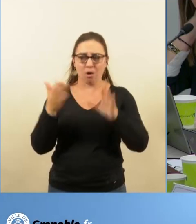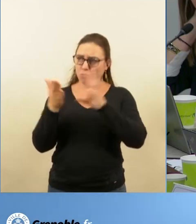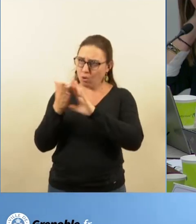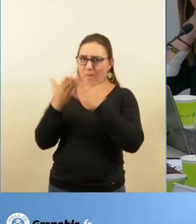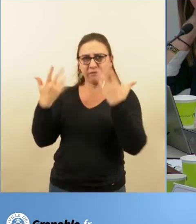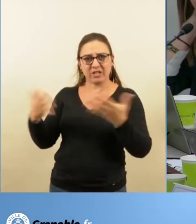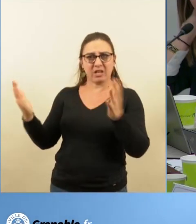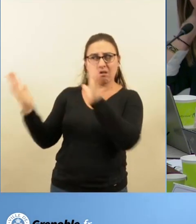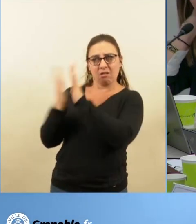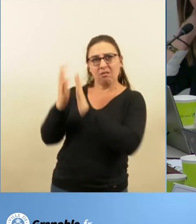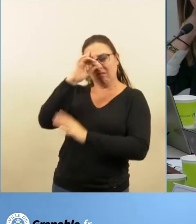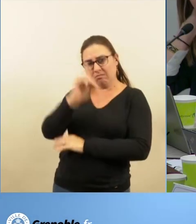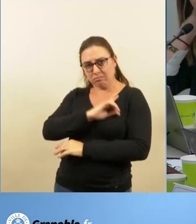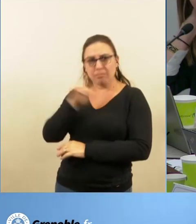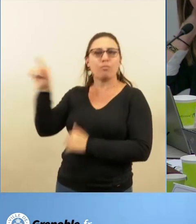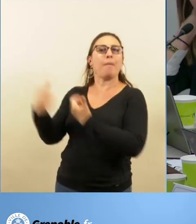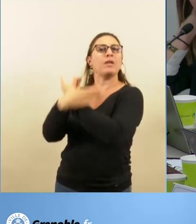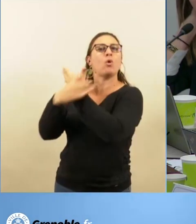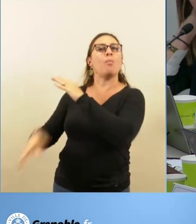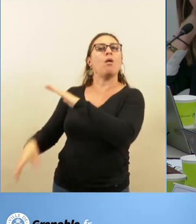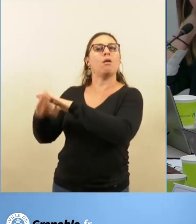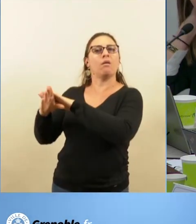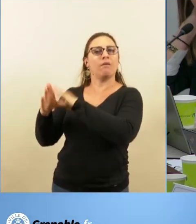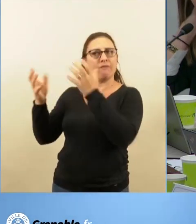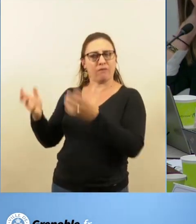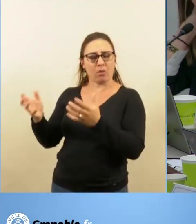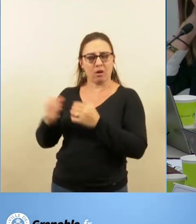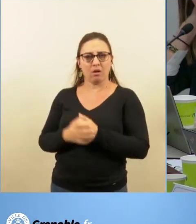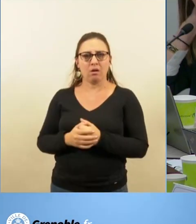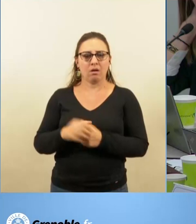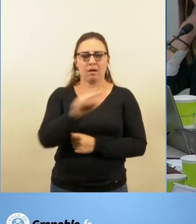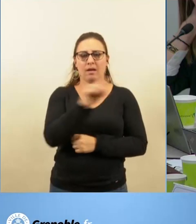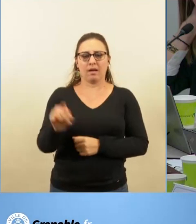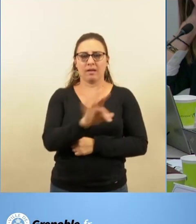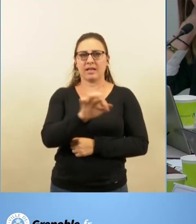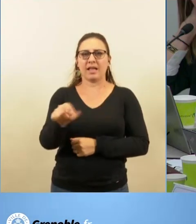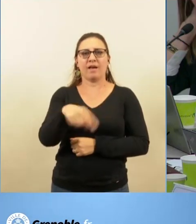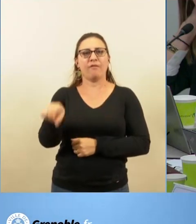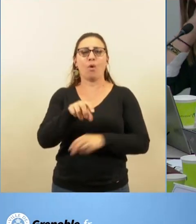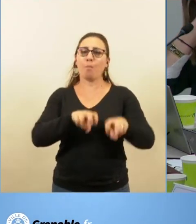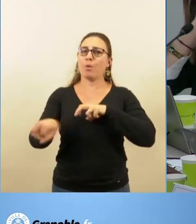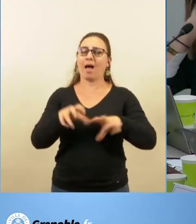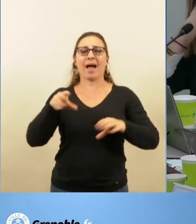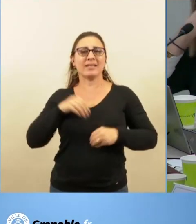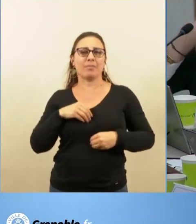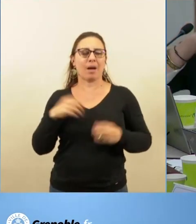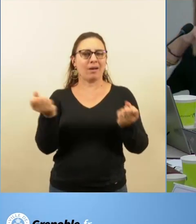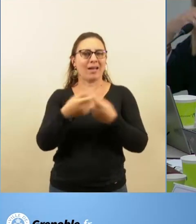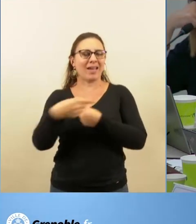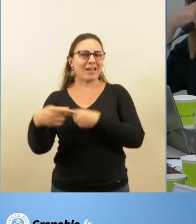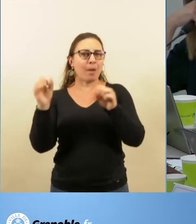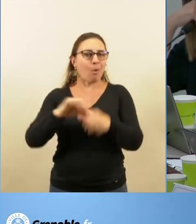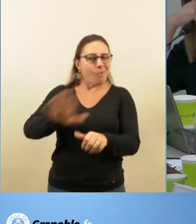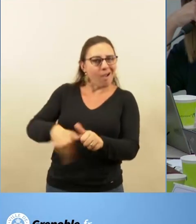de la concertation volontaire instaurée par la métropole une ZF mobilité acceptable c'est aussi une ZAD et feu qui prévoit un